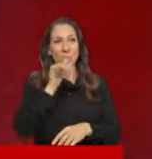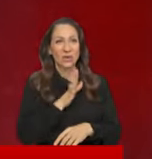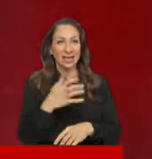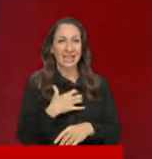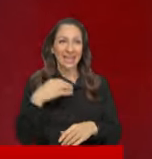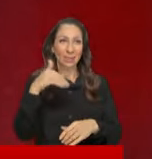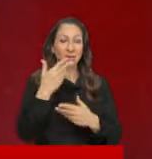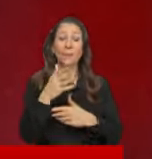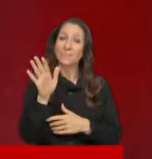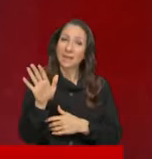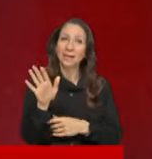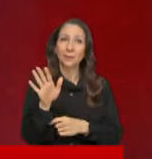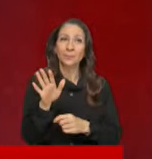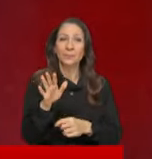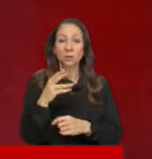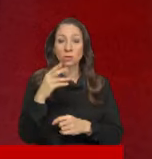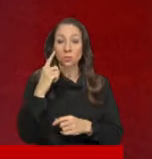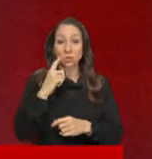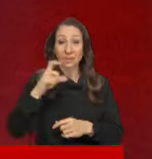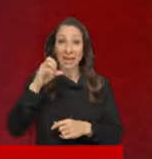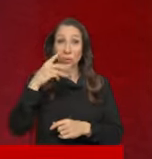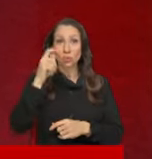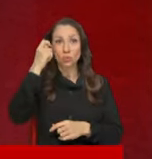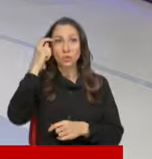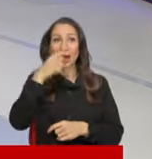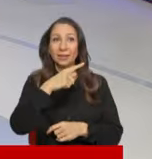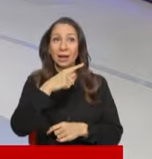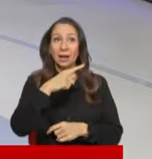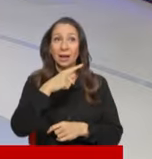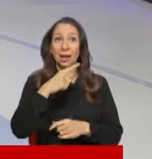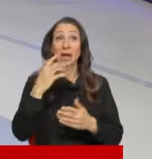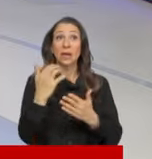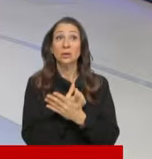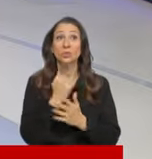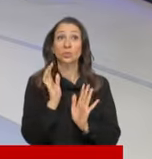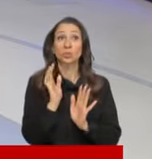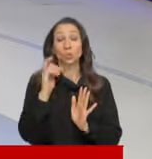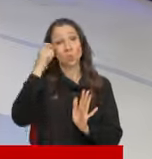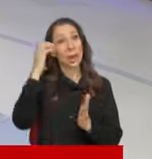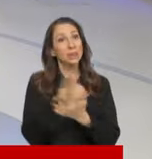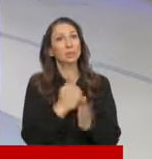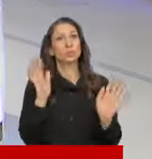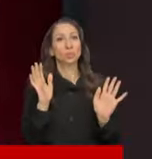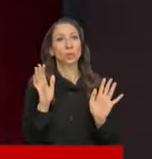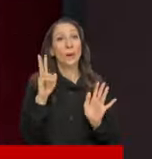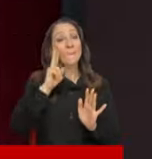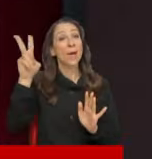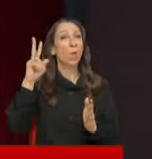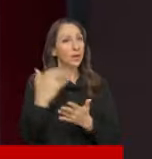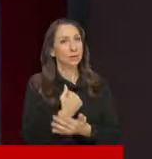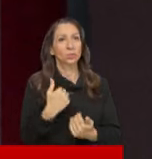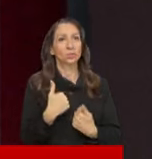Bey Peki o zaman Cumhurbaşkanı Erdoğan'ın evi Üsküdar Üsküdar'da en onu söyleyin kazanıyoruz Üsküdar'ı kazanıyoruz Beyoğlu'nu